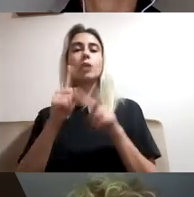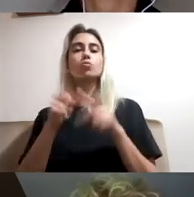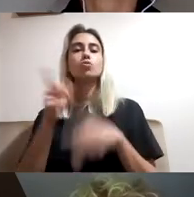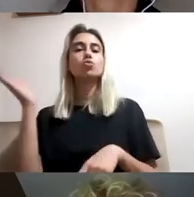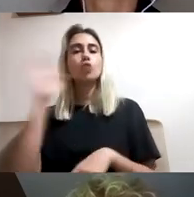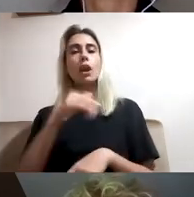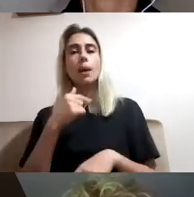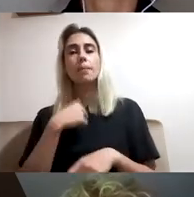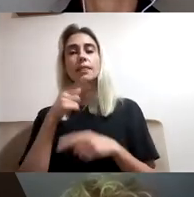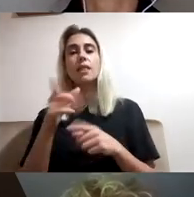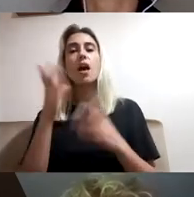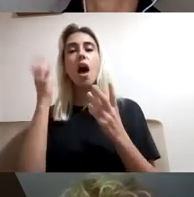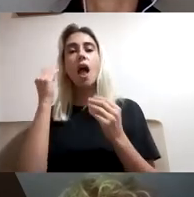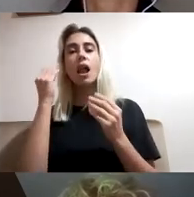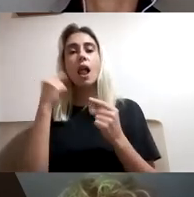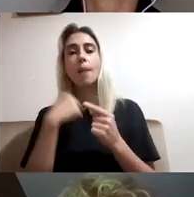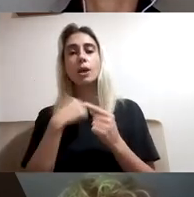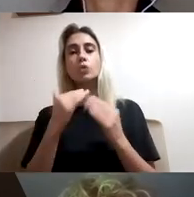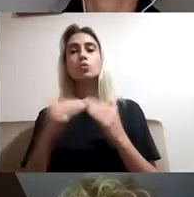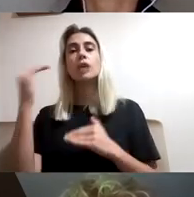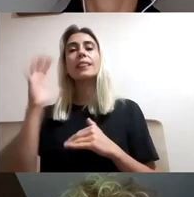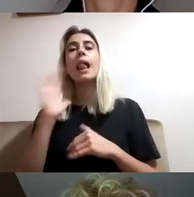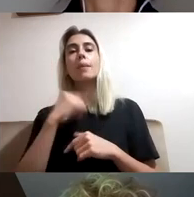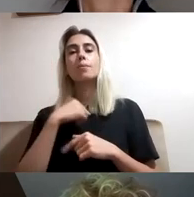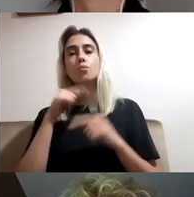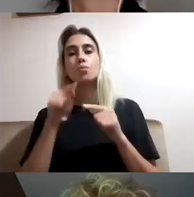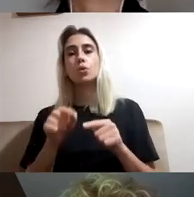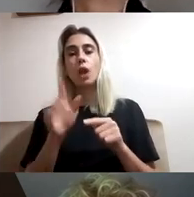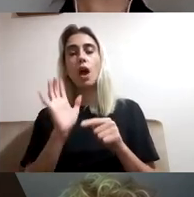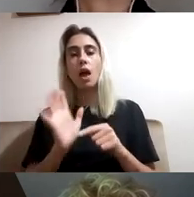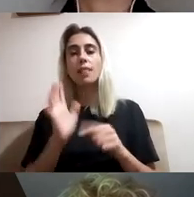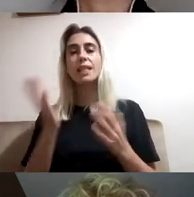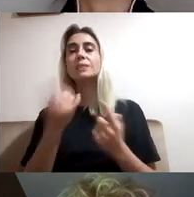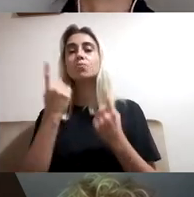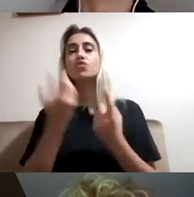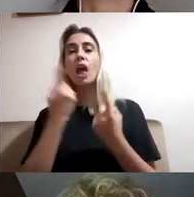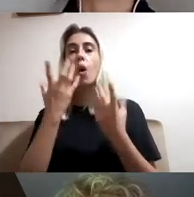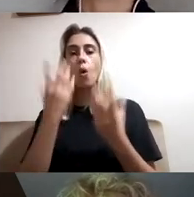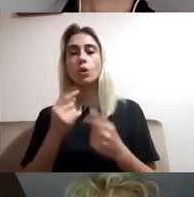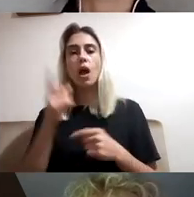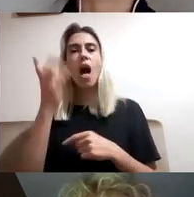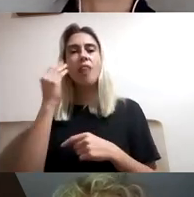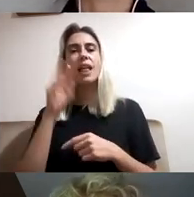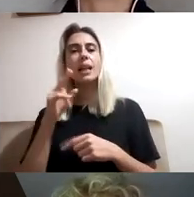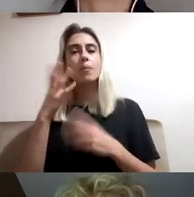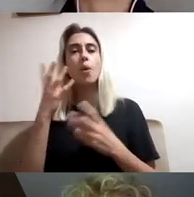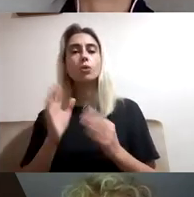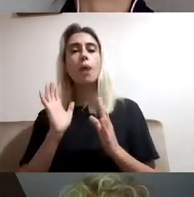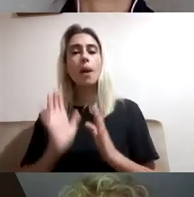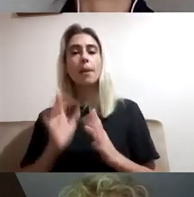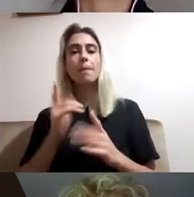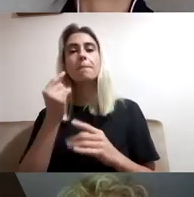çok algılama şeyim yüksek değil burada. Yani nasıl bir şey olduğunu biraz anlar gibi oldum ama belki daha